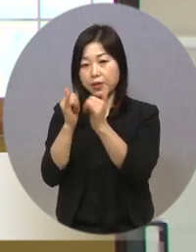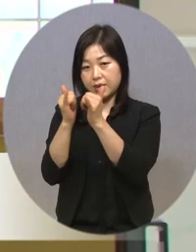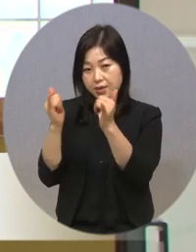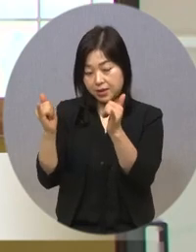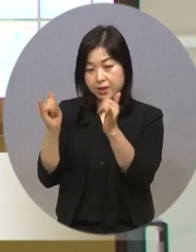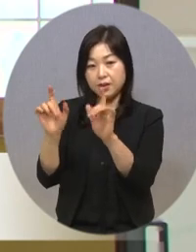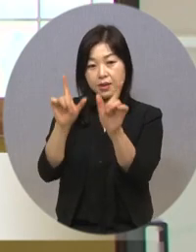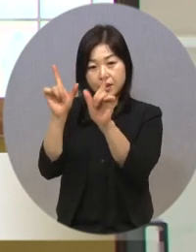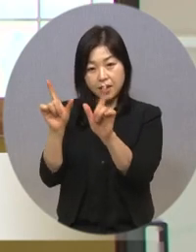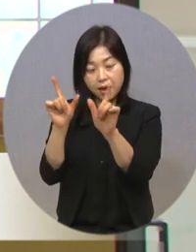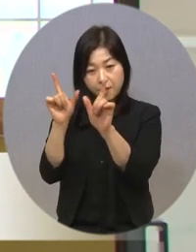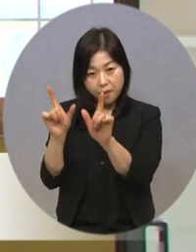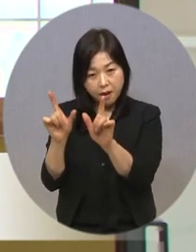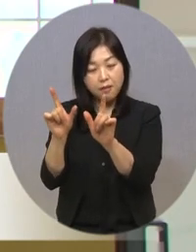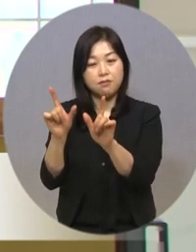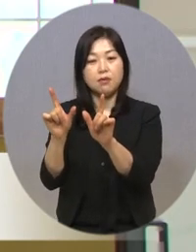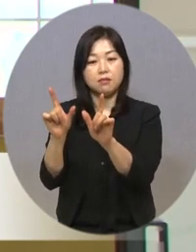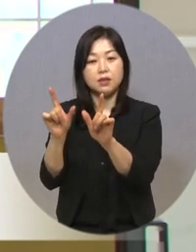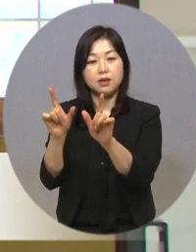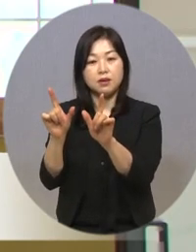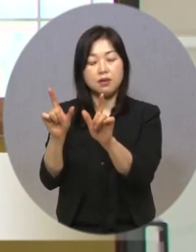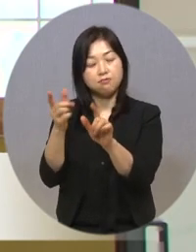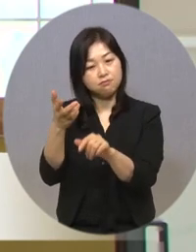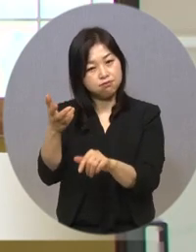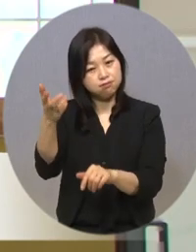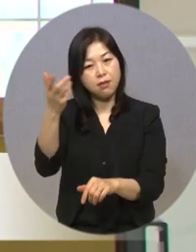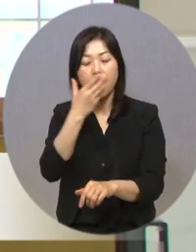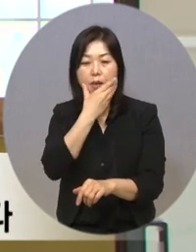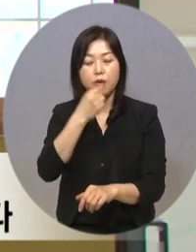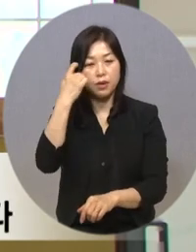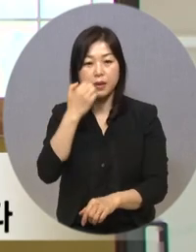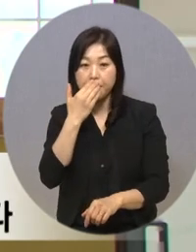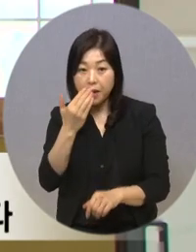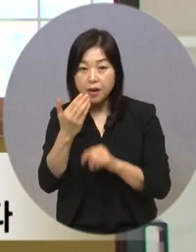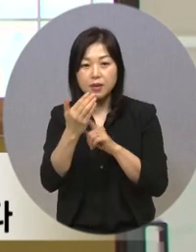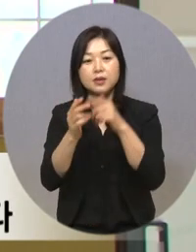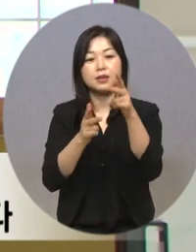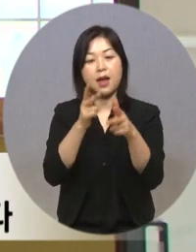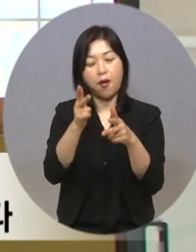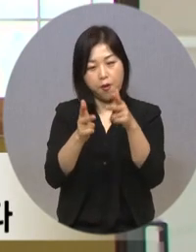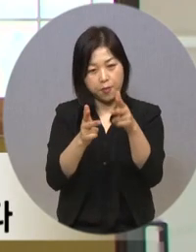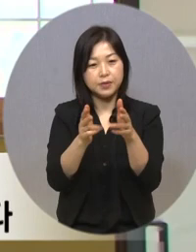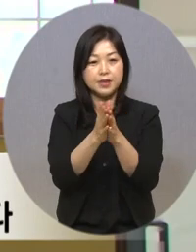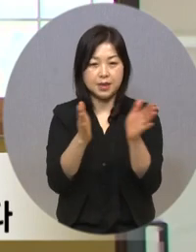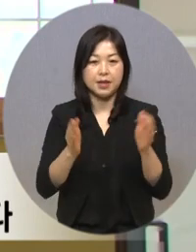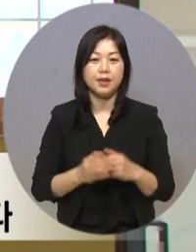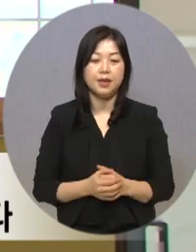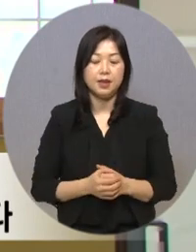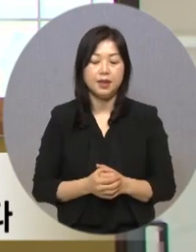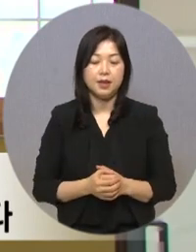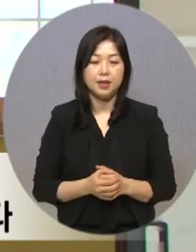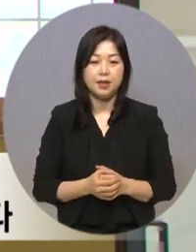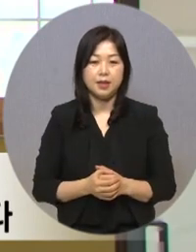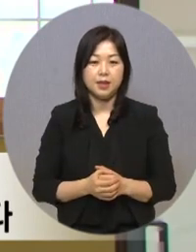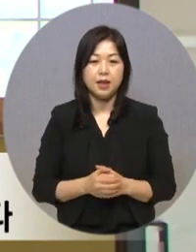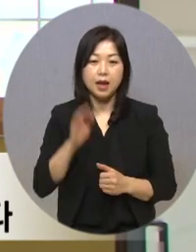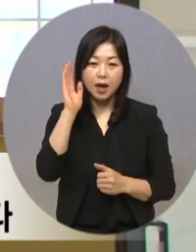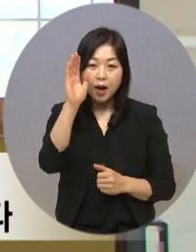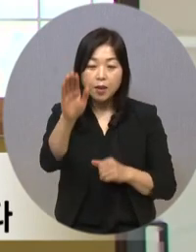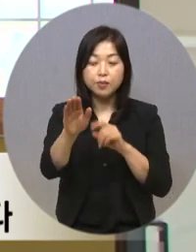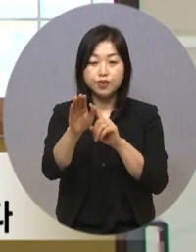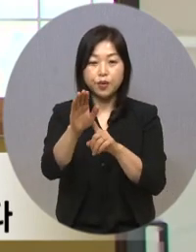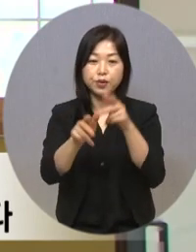어르신들이 삶의 질과 행복을 느낄 수 있도록 이런 사업을 시작하게 되었는데 앞으로도 이런 사업을